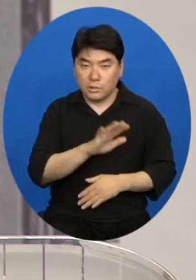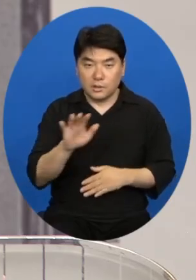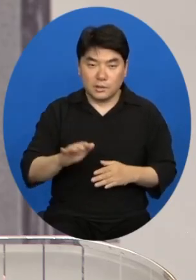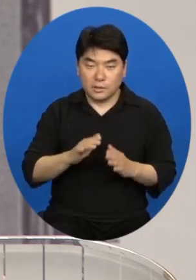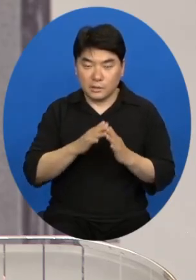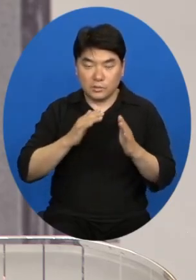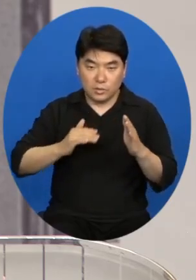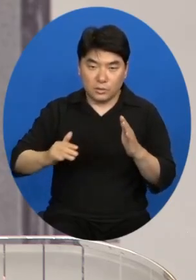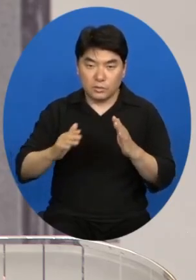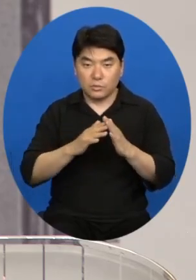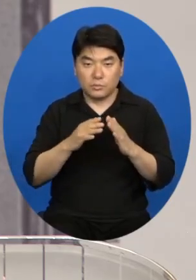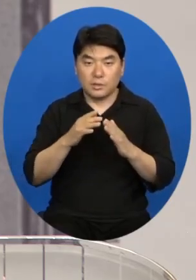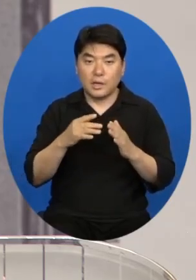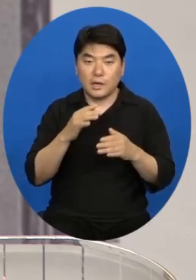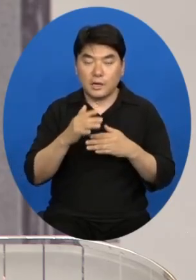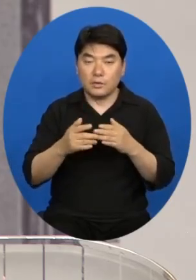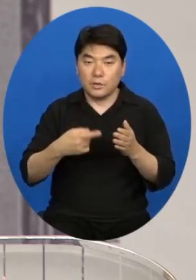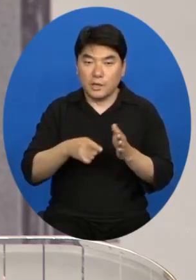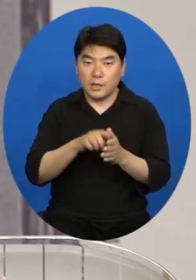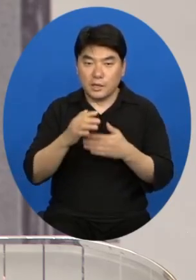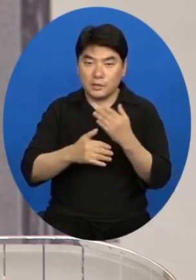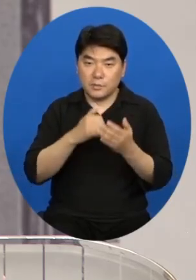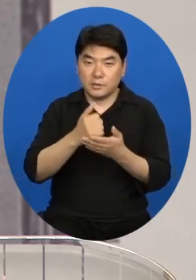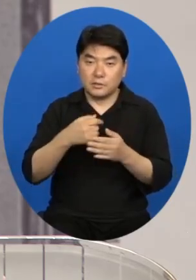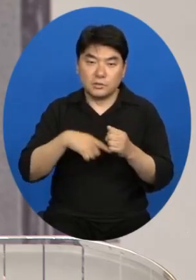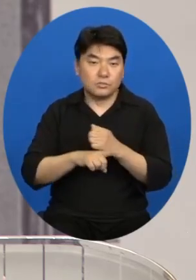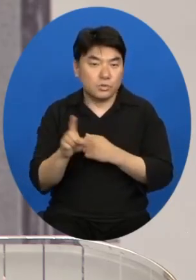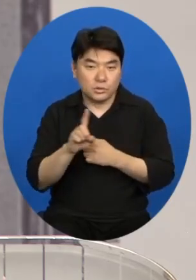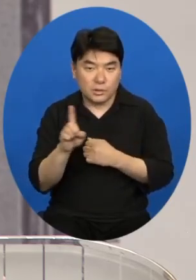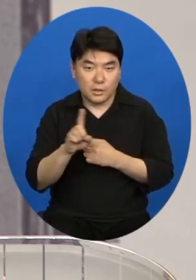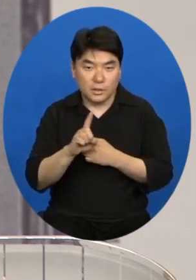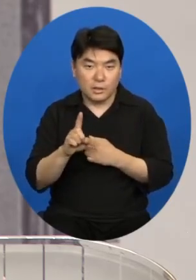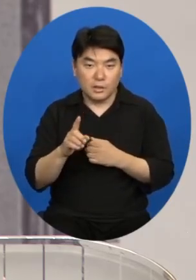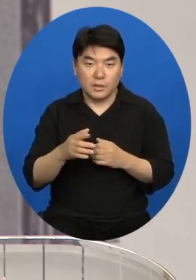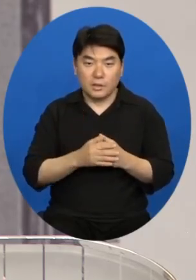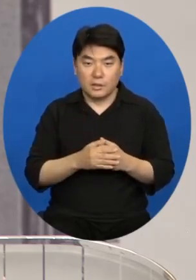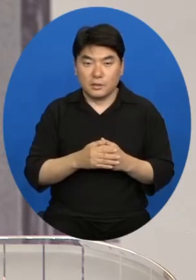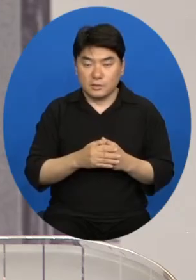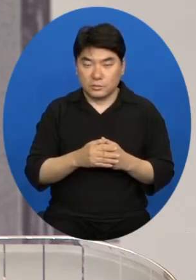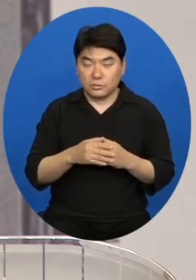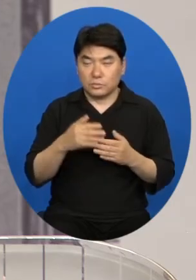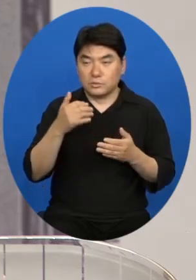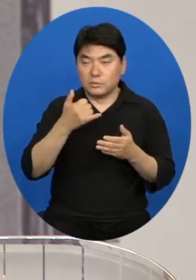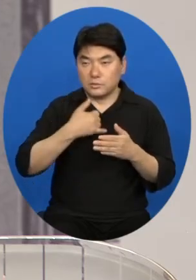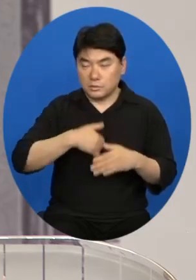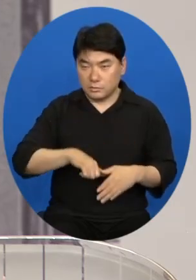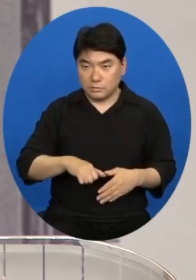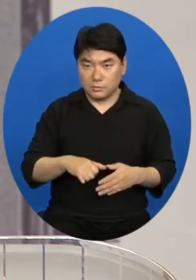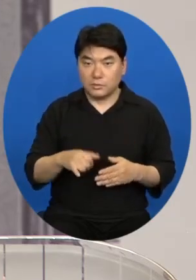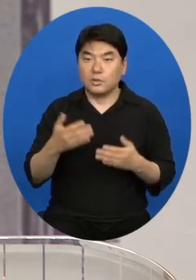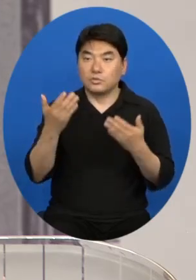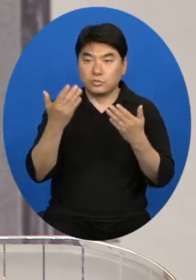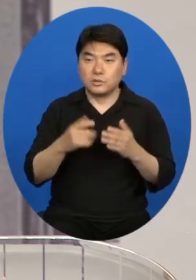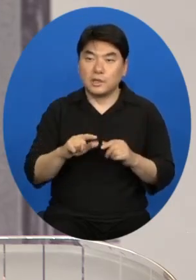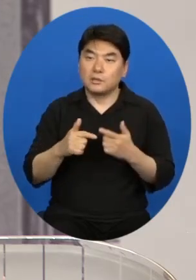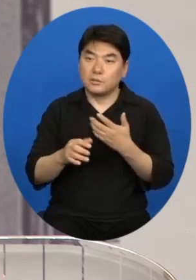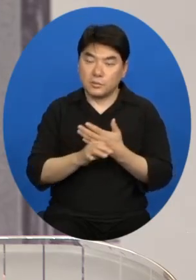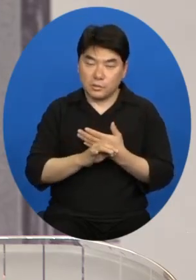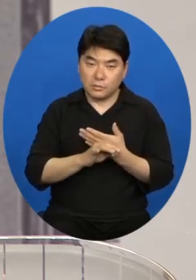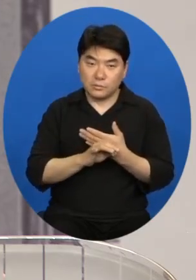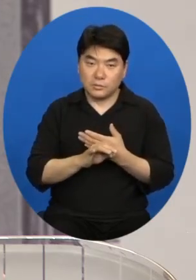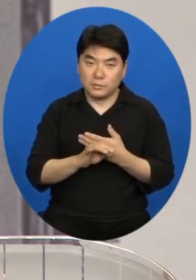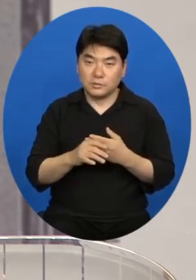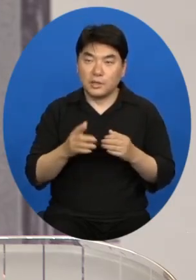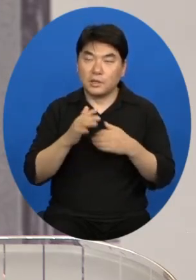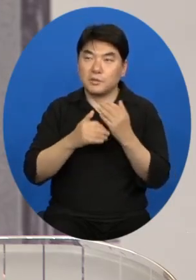뜻이 무엇인가요? 자녀를 주시지 않는 것이 하나님의 뜻이라면 제가 겸허히 받아들이겠습니다. 저에게 알려주십시오. 또한